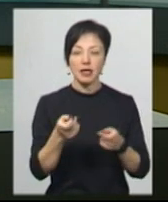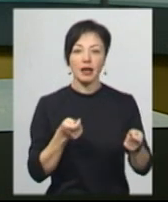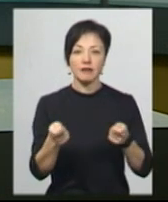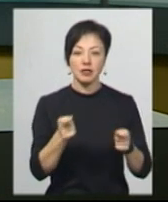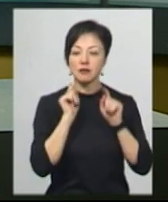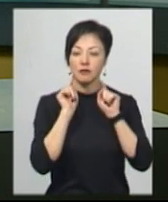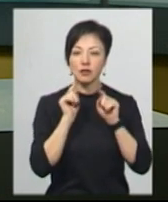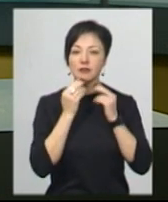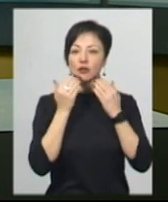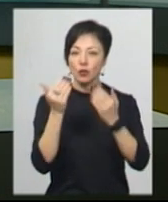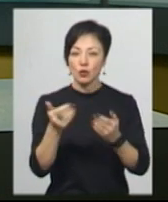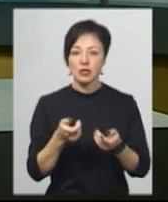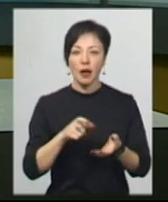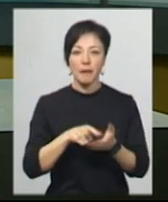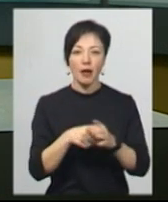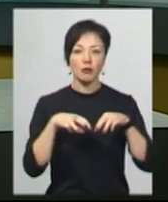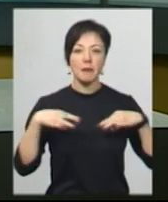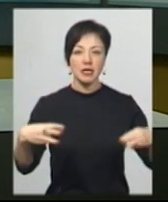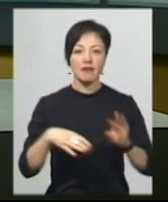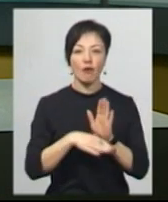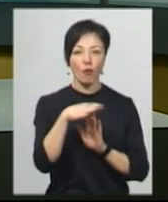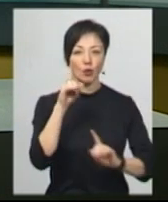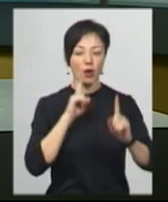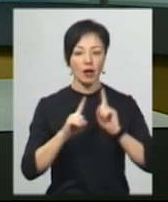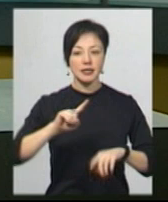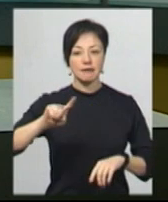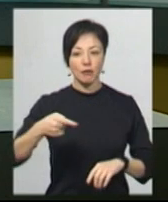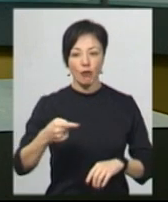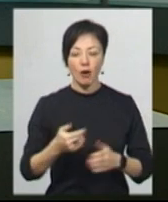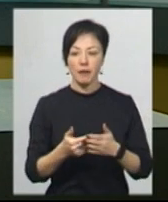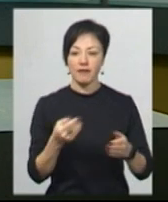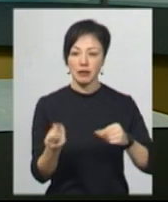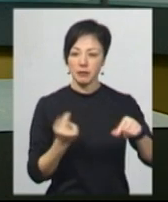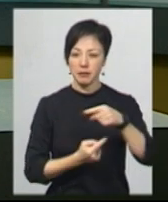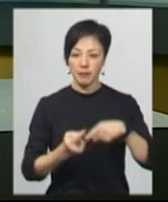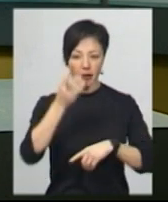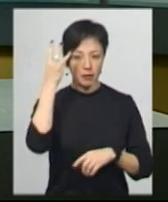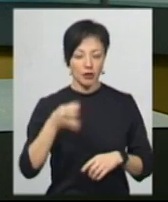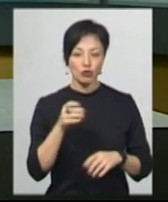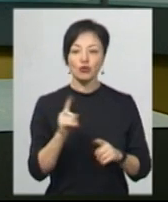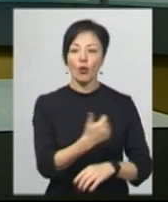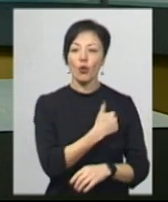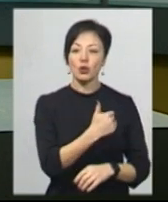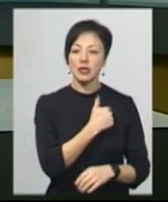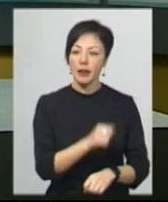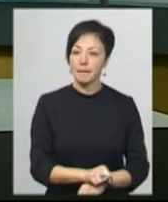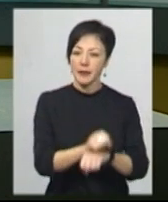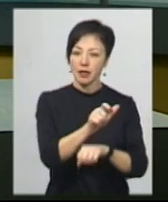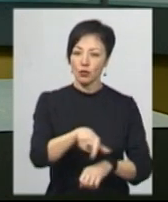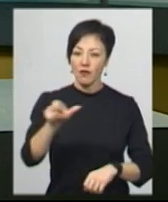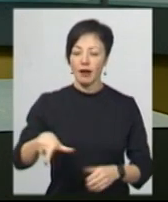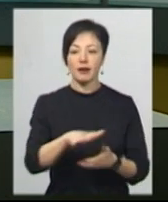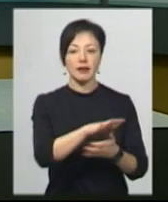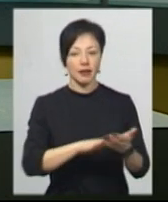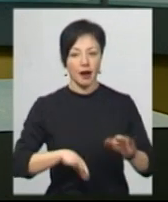керівництво звернулося до Кабінету міністрів та Верховної Ради з вимогами від підприємців Хмельниччини. Чого саме хотіли мітингувальники, далі у